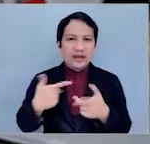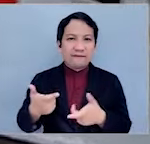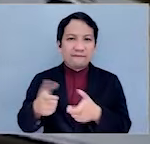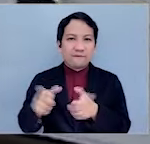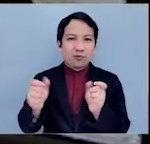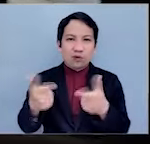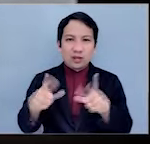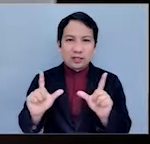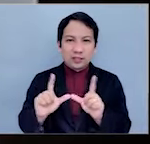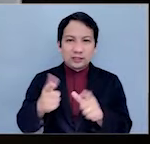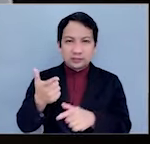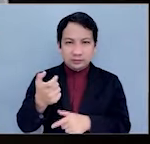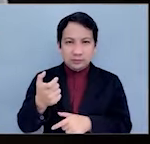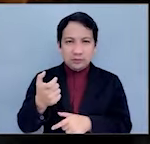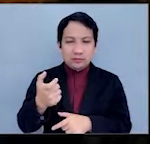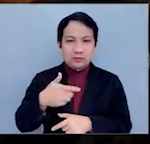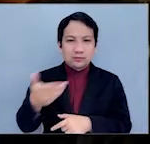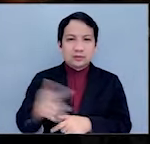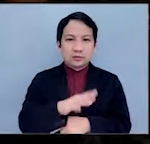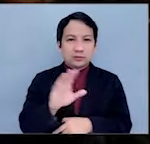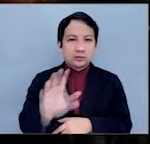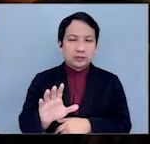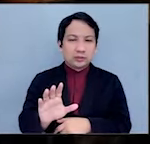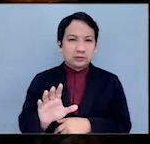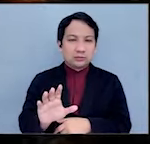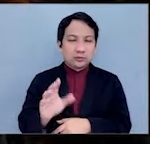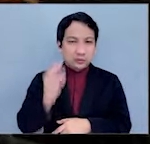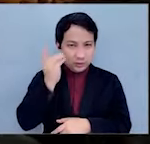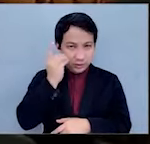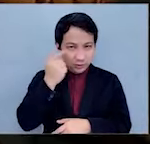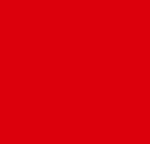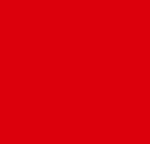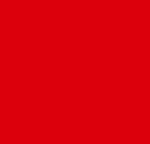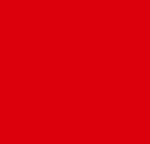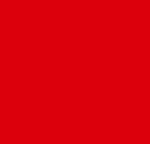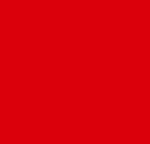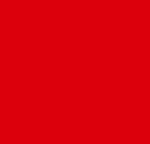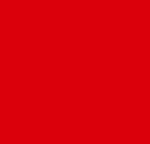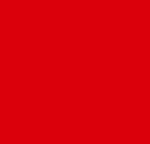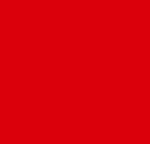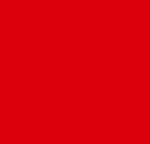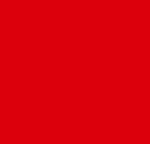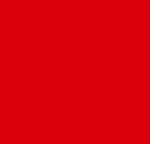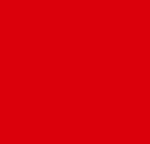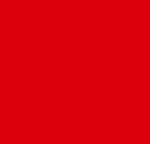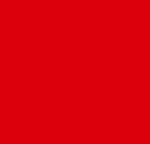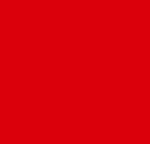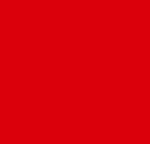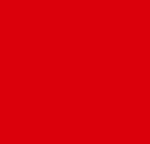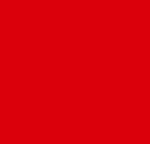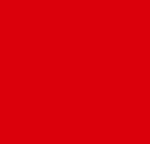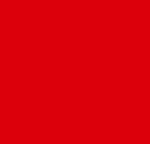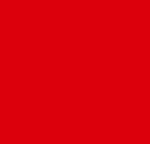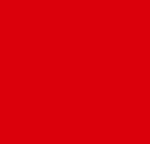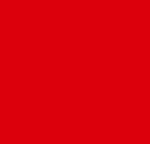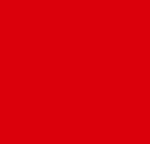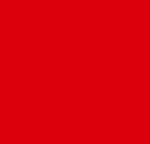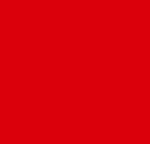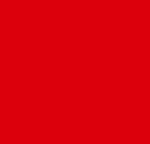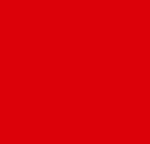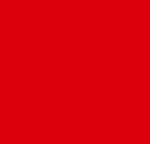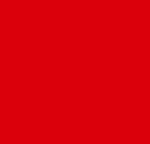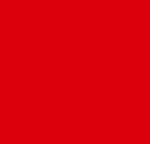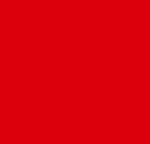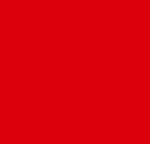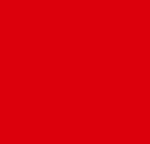suspect. Nagbabalita mula sa frontline. Gary De Leon, News 5. Mga kapatid, Lucy Cruz Valdez po,